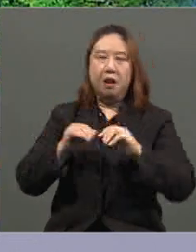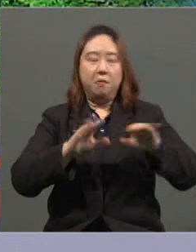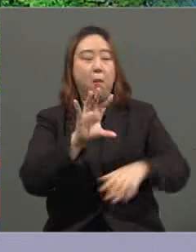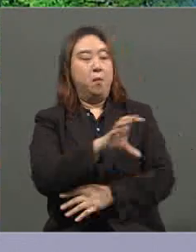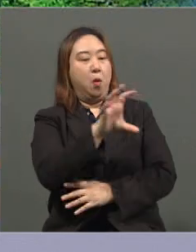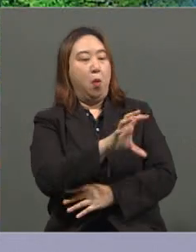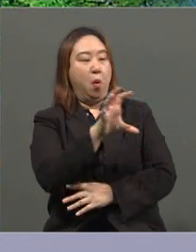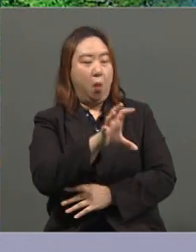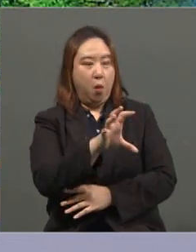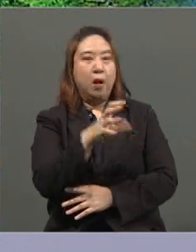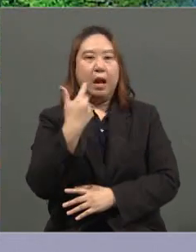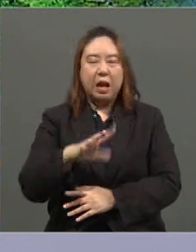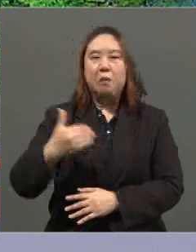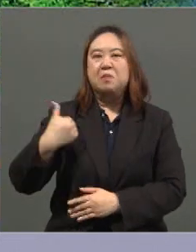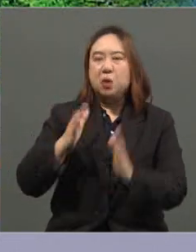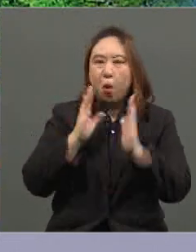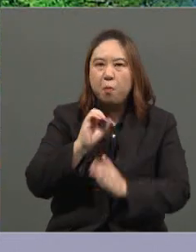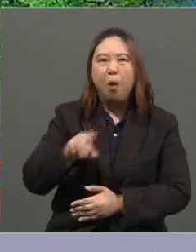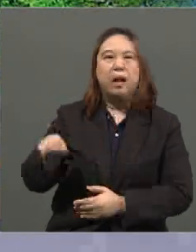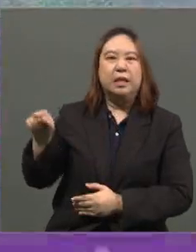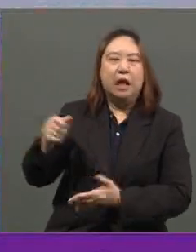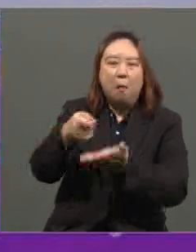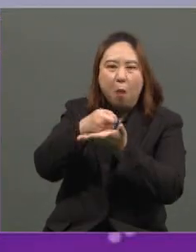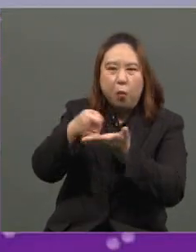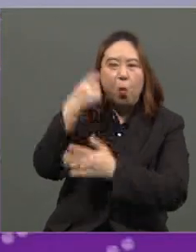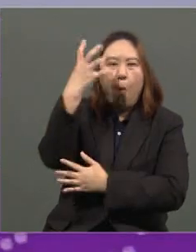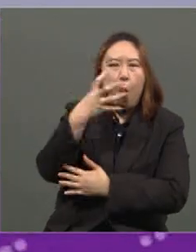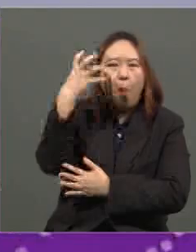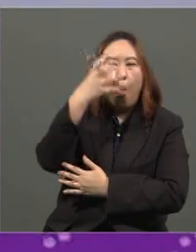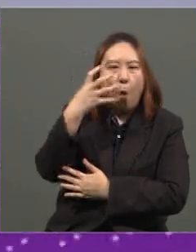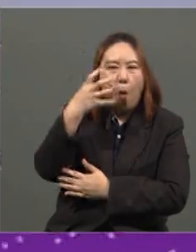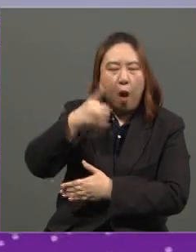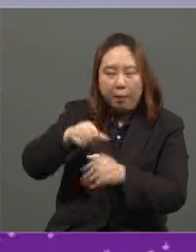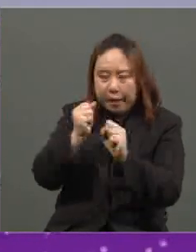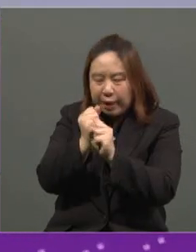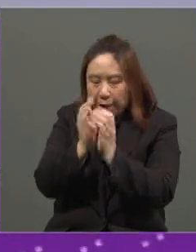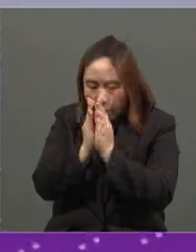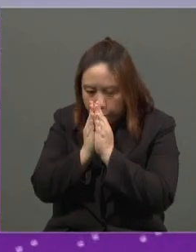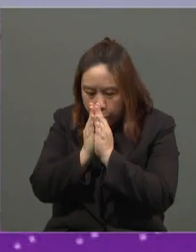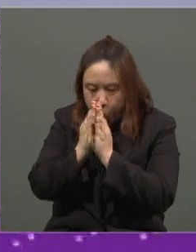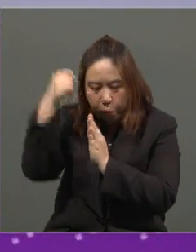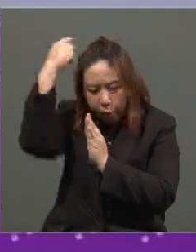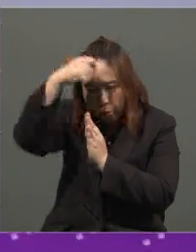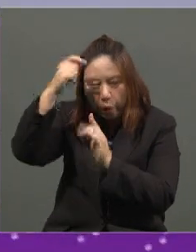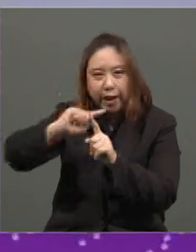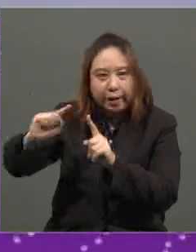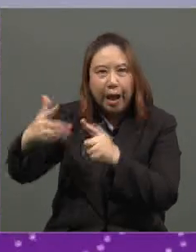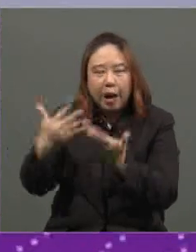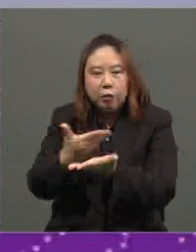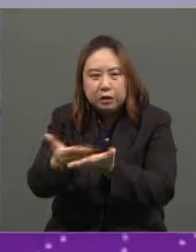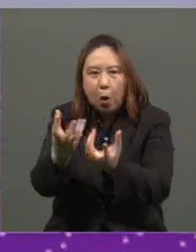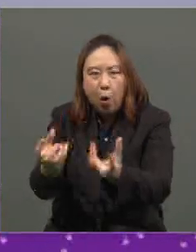ร้องเรียนว่าถูกหมอดูฮวงจุ้ยหลอกลวงโดยแนะนำให้ทำพิธีแล้วก็ซื้อวัตถุมงคลต่างๆเพื่อปรับฮวง